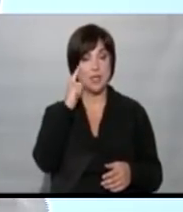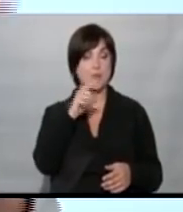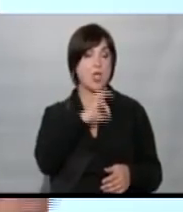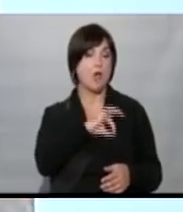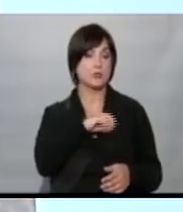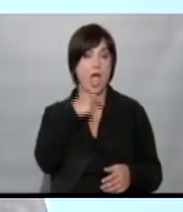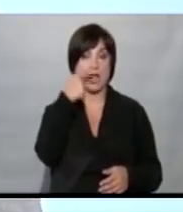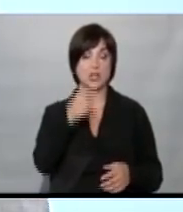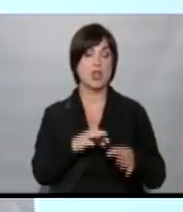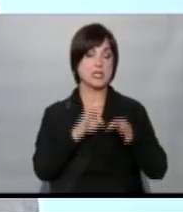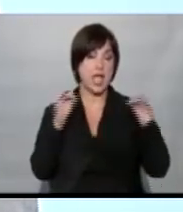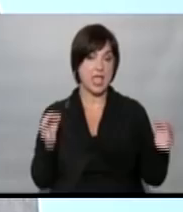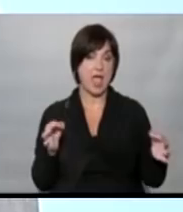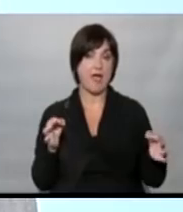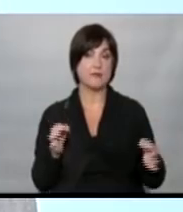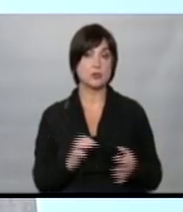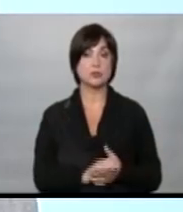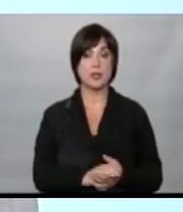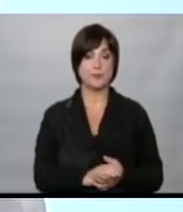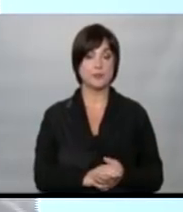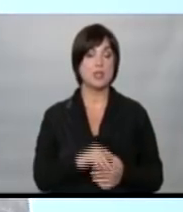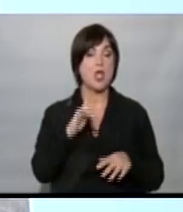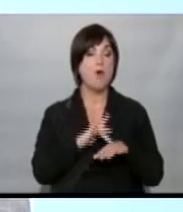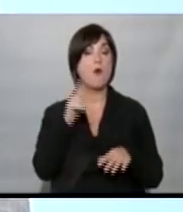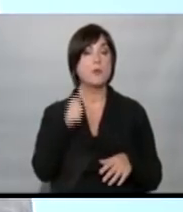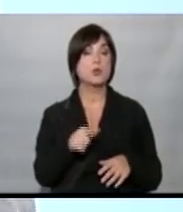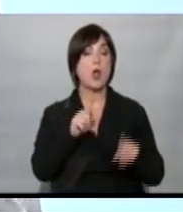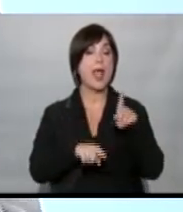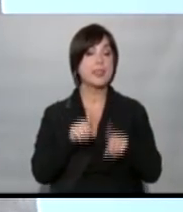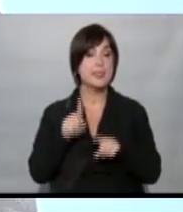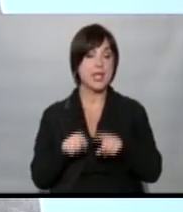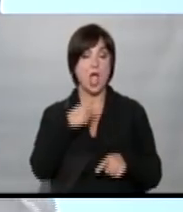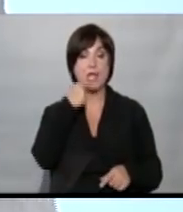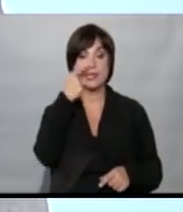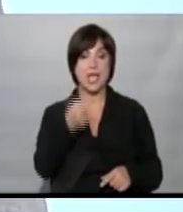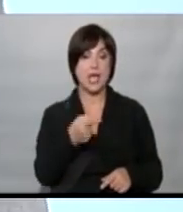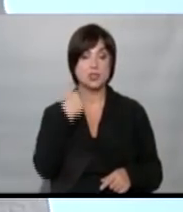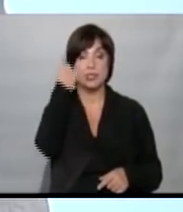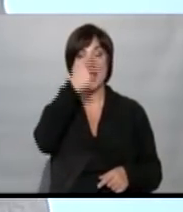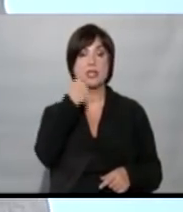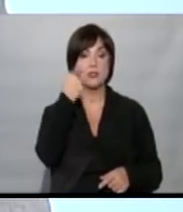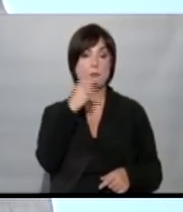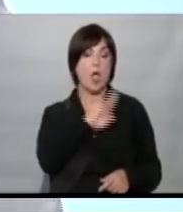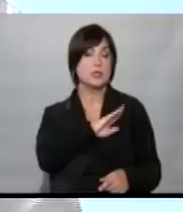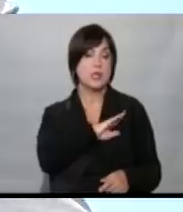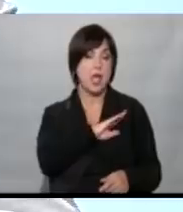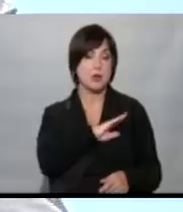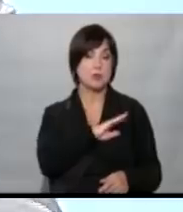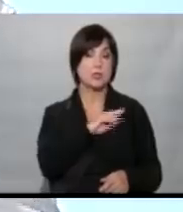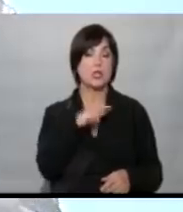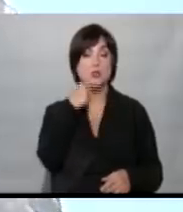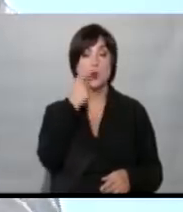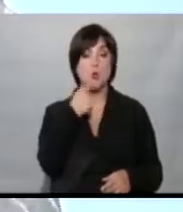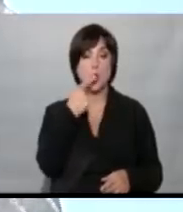да кажам заради јавноста, дека во моментот кога некој ќе каже дека идентитетот му е загрозен,